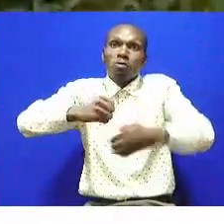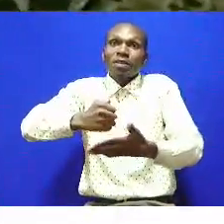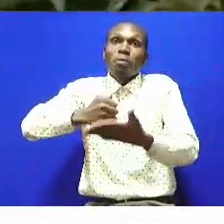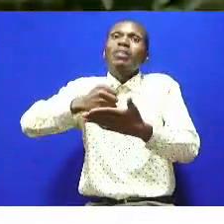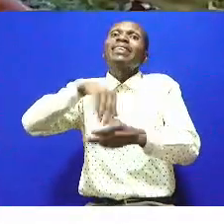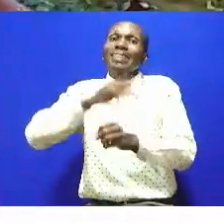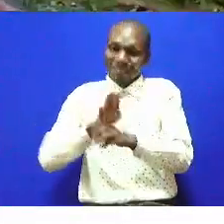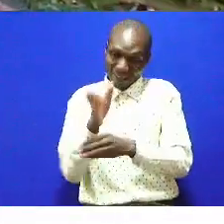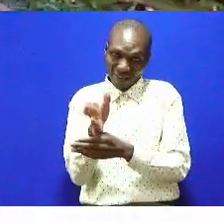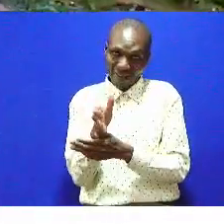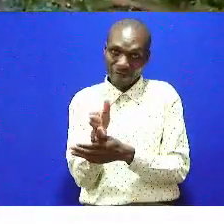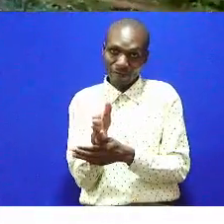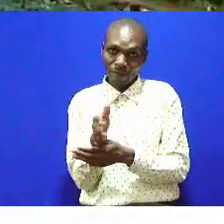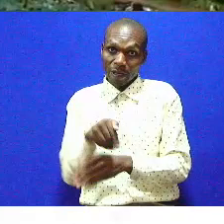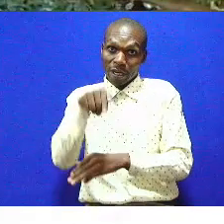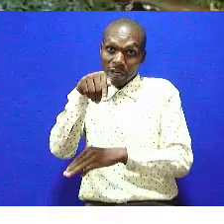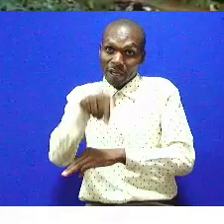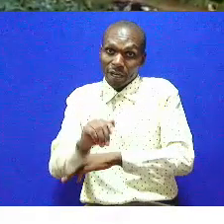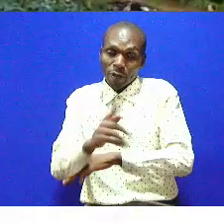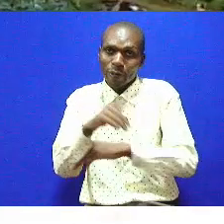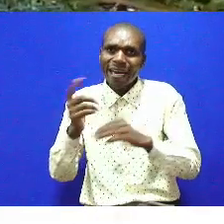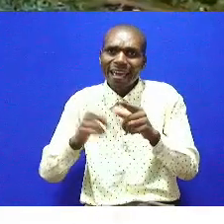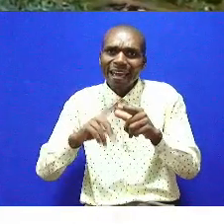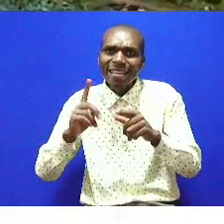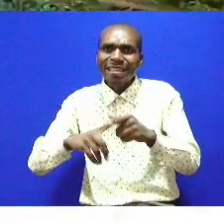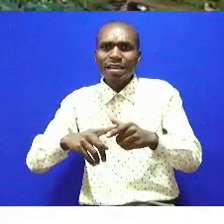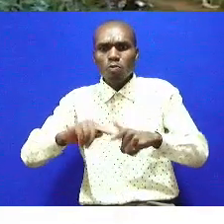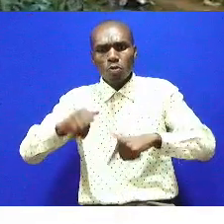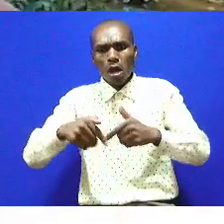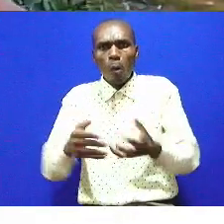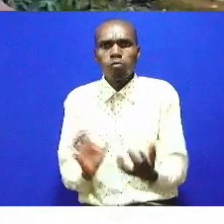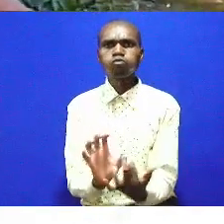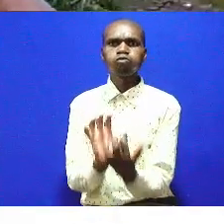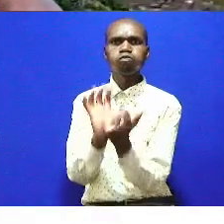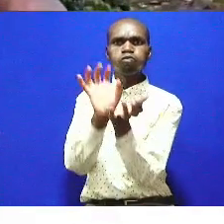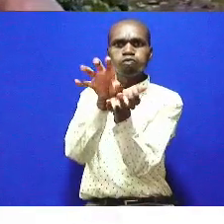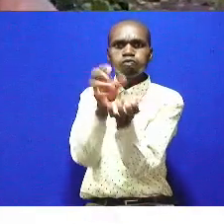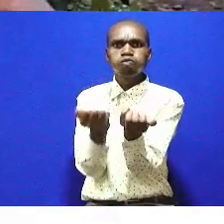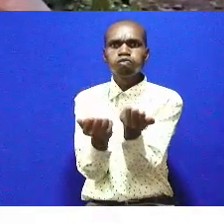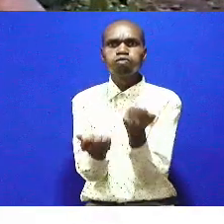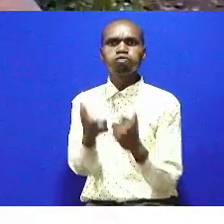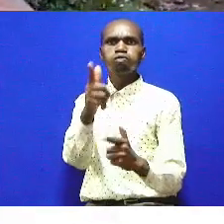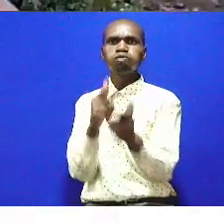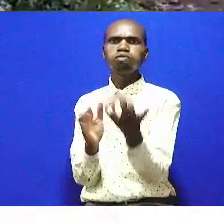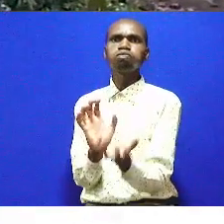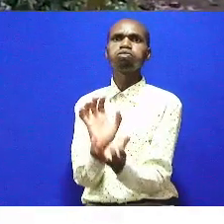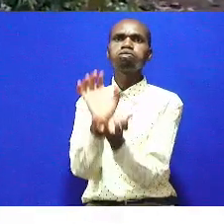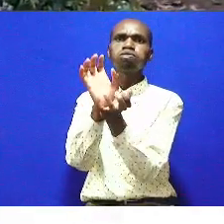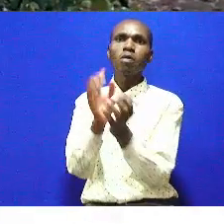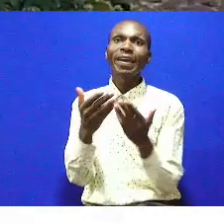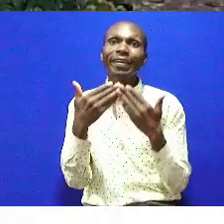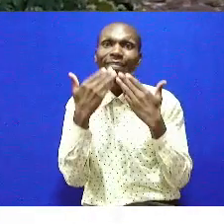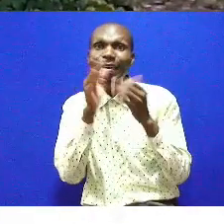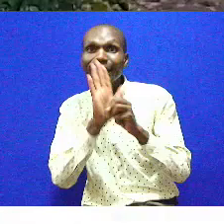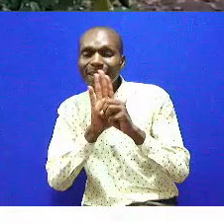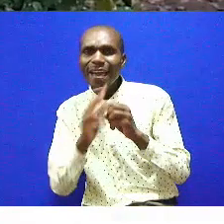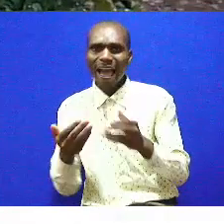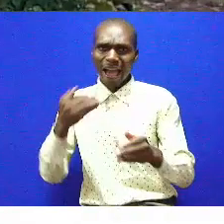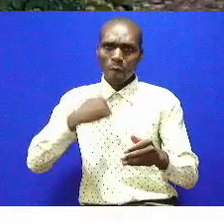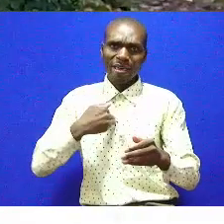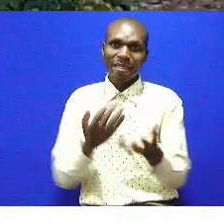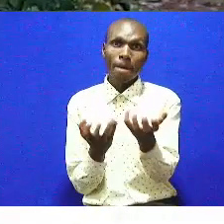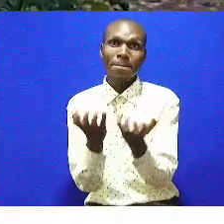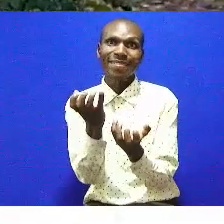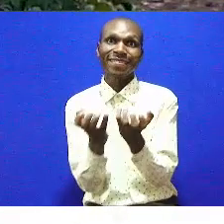uyu yarero koreta ekera gitane chigari ejikoire tukumaira ni tangani byamana na intu abanya